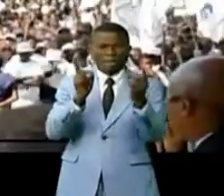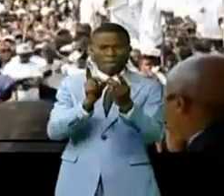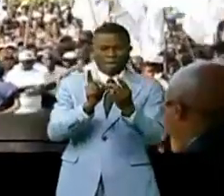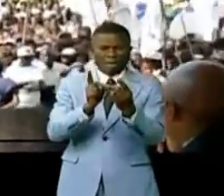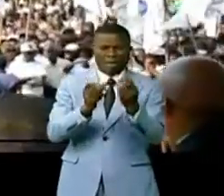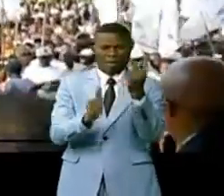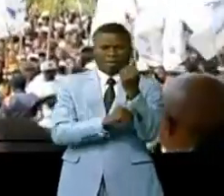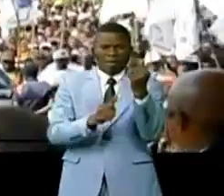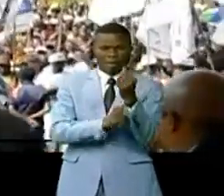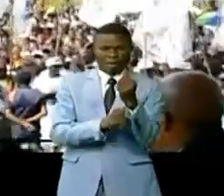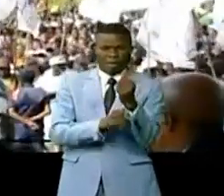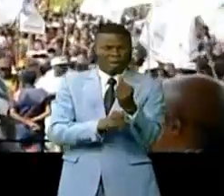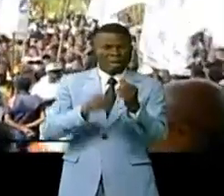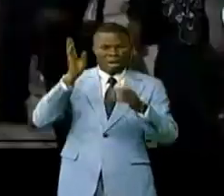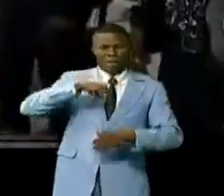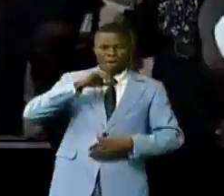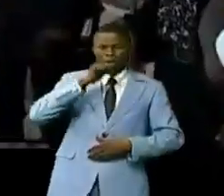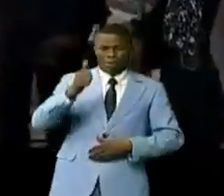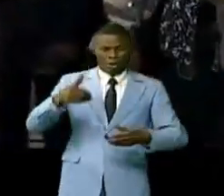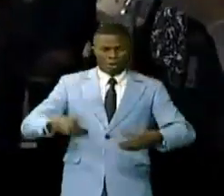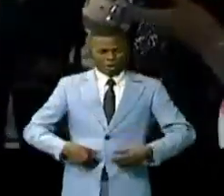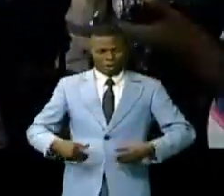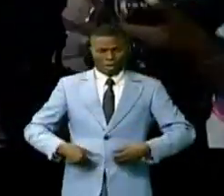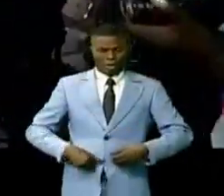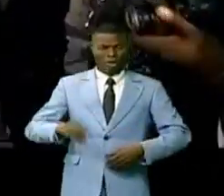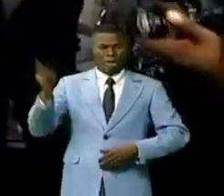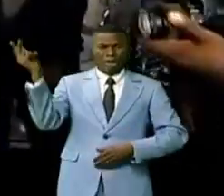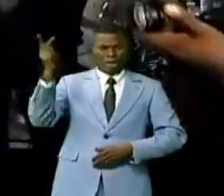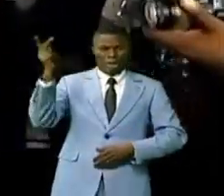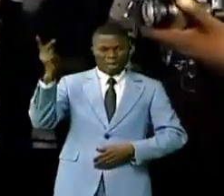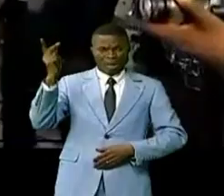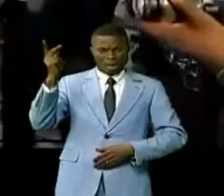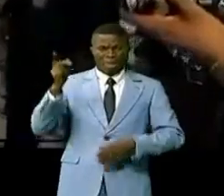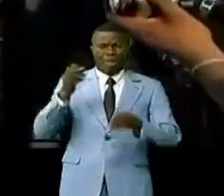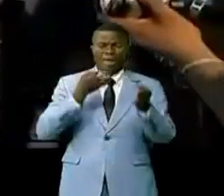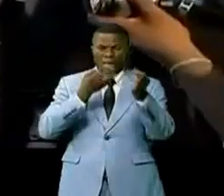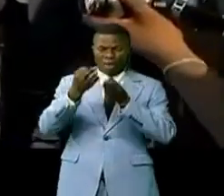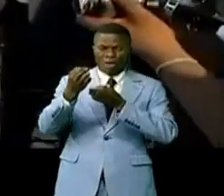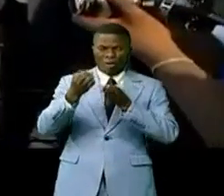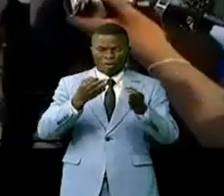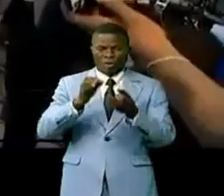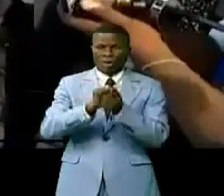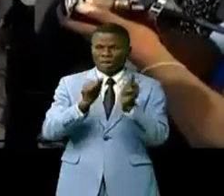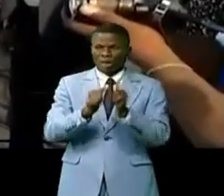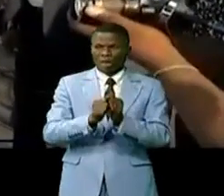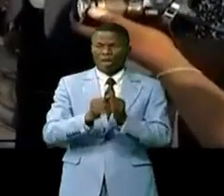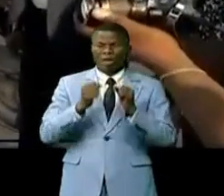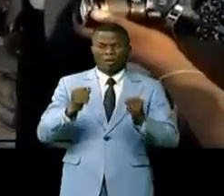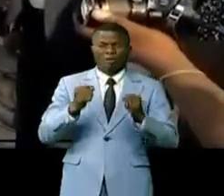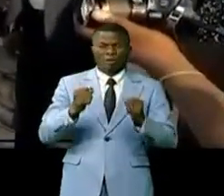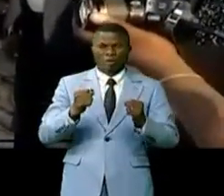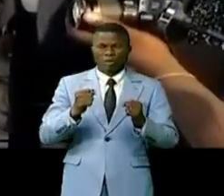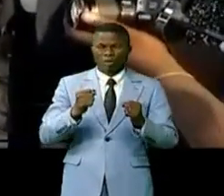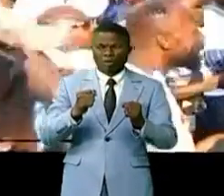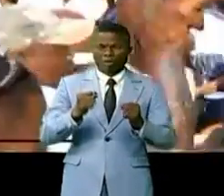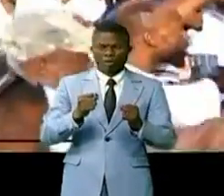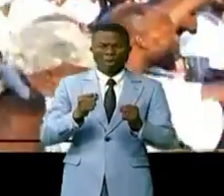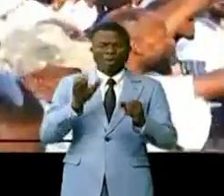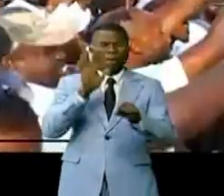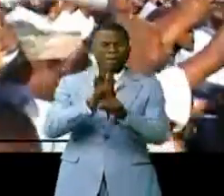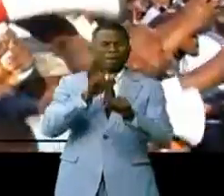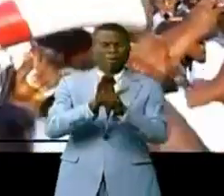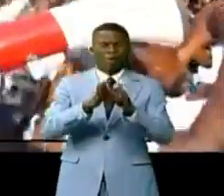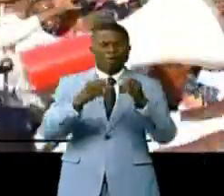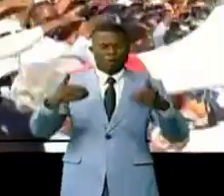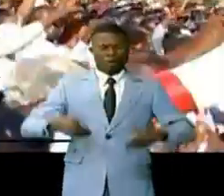personne ne veut pas rater. La jeunesse de l'UDPS Kikwit en a profité pour faire une démonstration de force par une mobilisation de ses